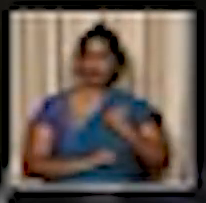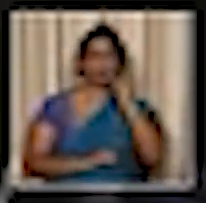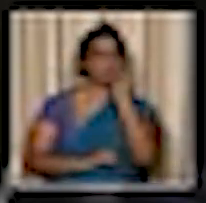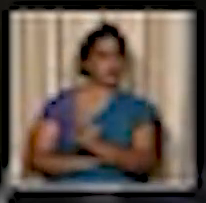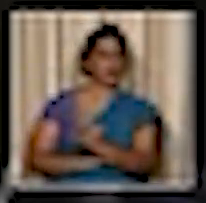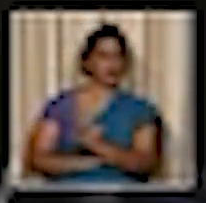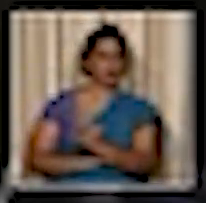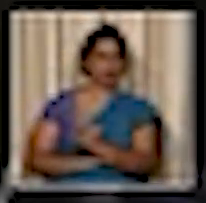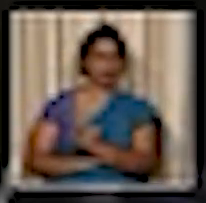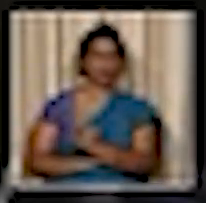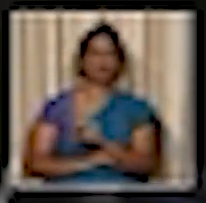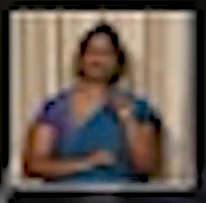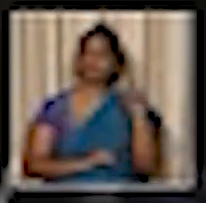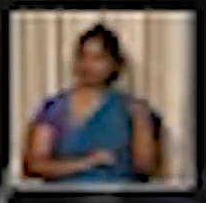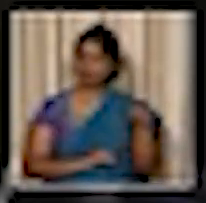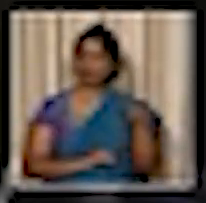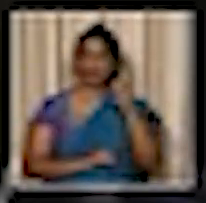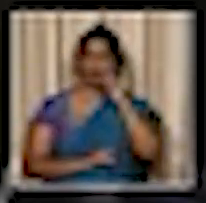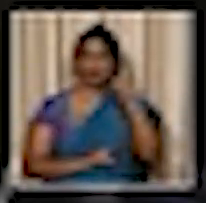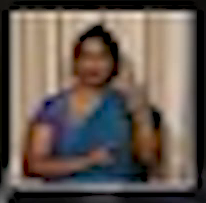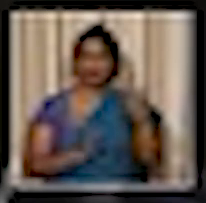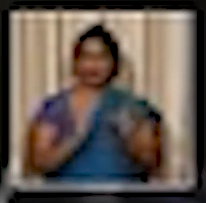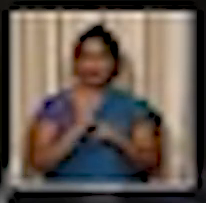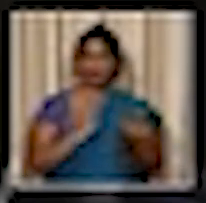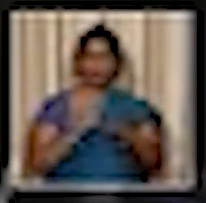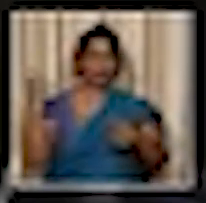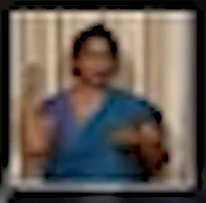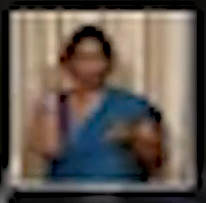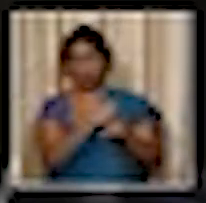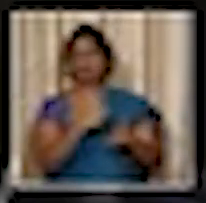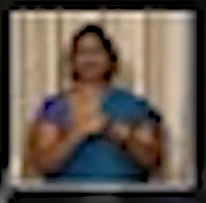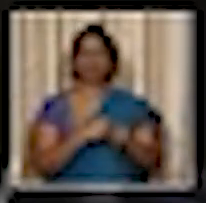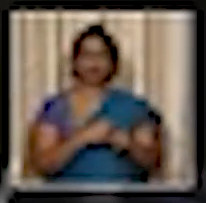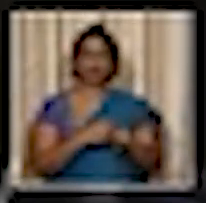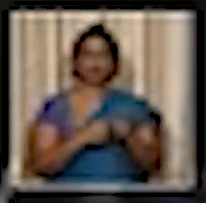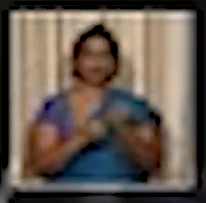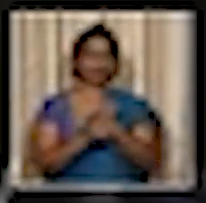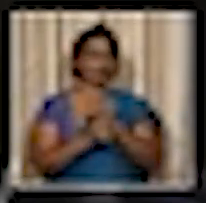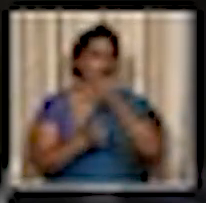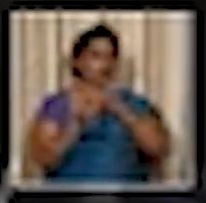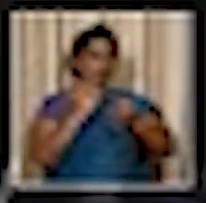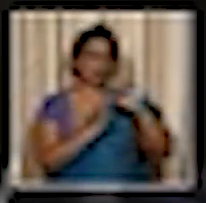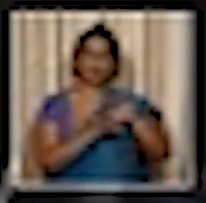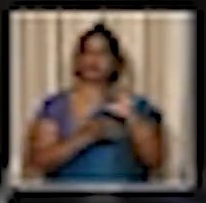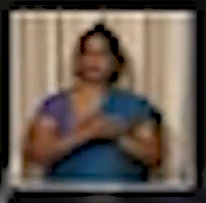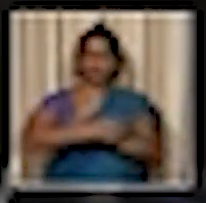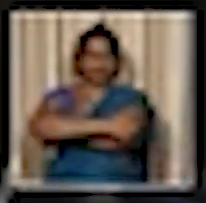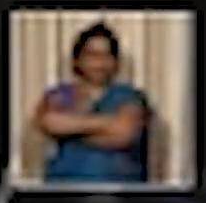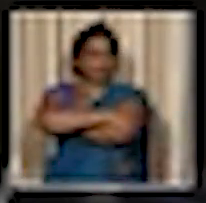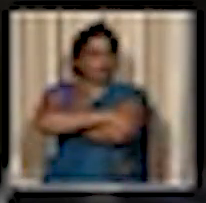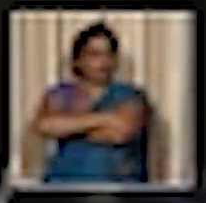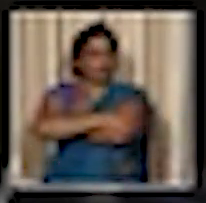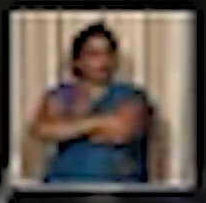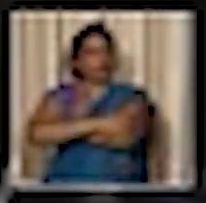කොට ඔහු එම සුළු සේවකයාට පහර දුන් බවට සුළු පැමිණිල්ලක් ඉදිරිපත් වූ බවත් ඒ